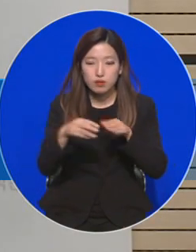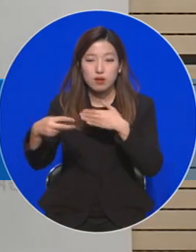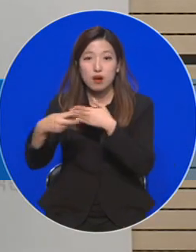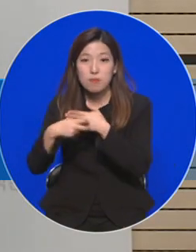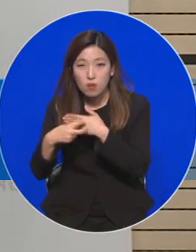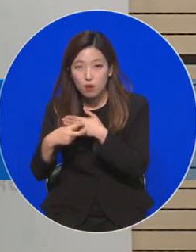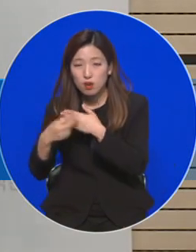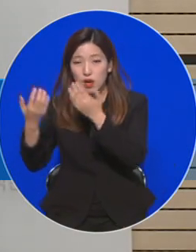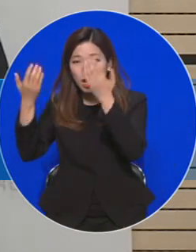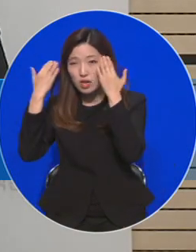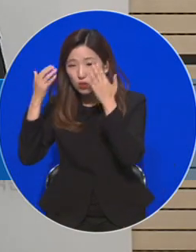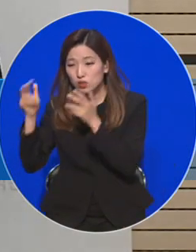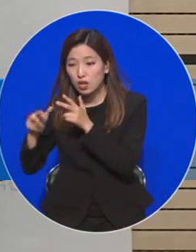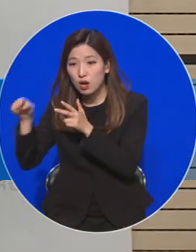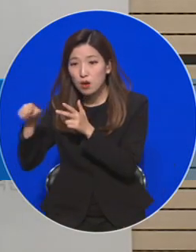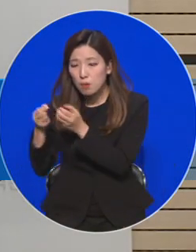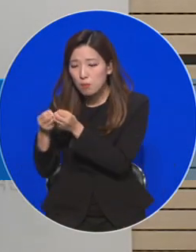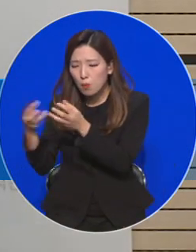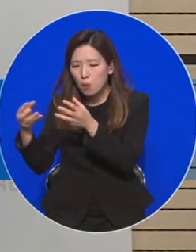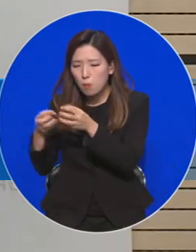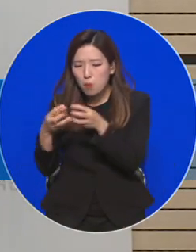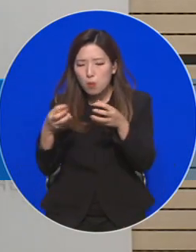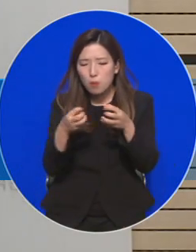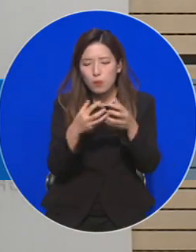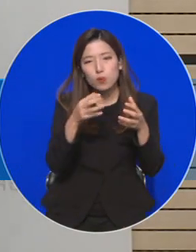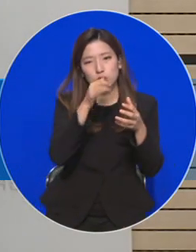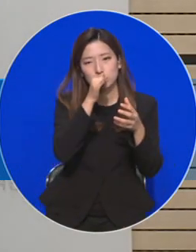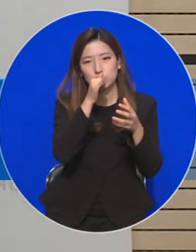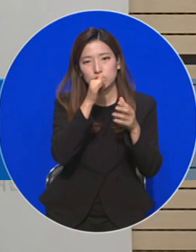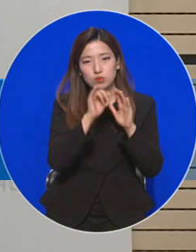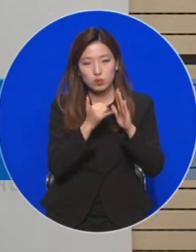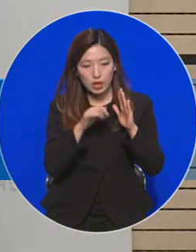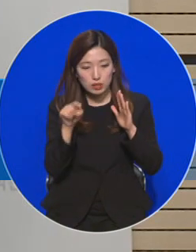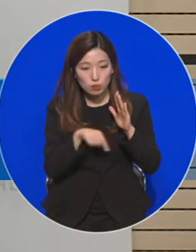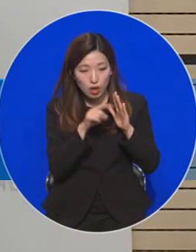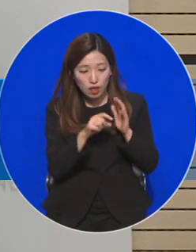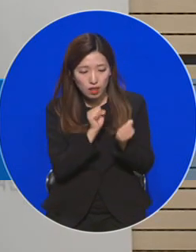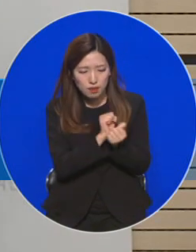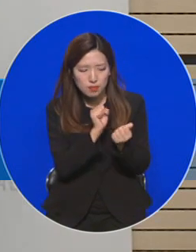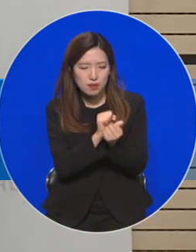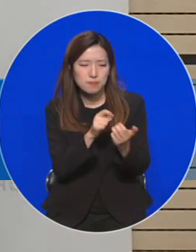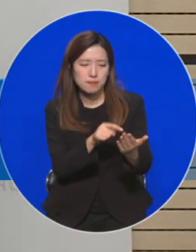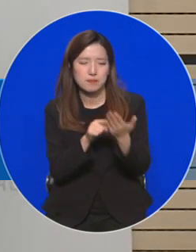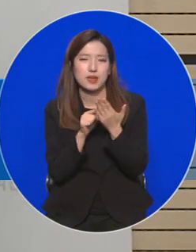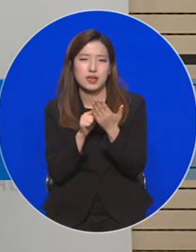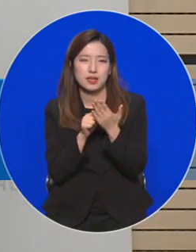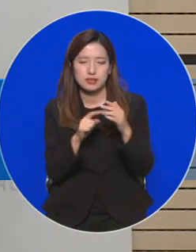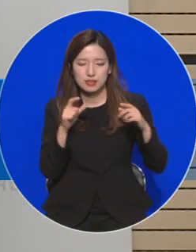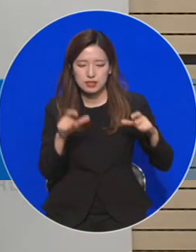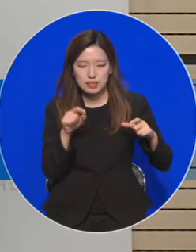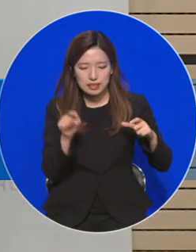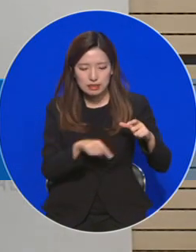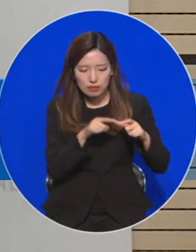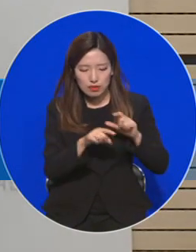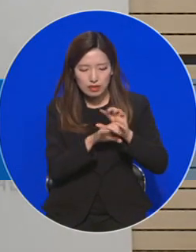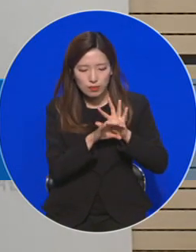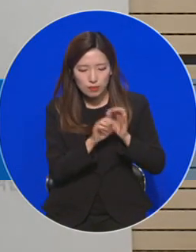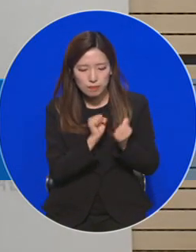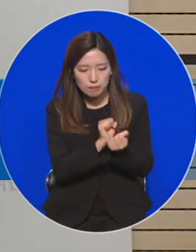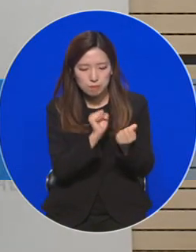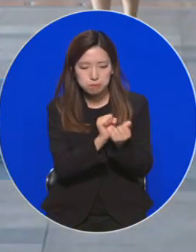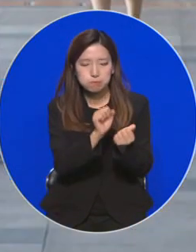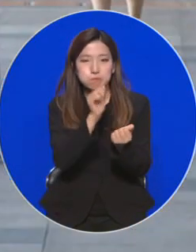산발적인 감염이 확인 되었고 또 가족간 전판 사례도 확인되는 등 지역사회 감염이 지속되고 있는